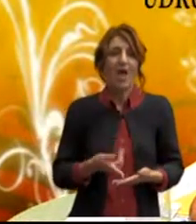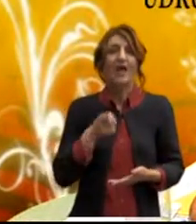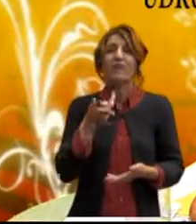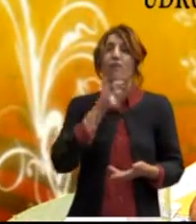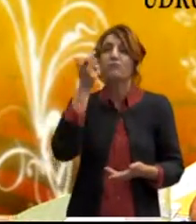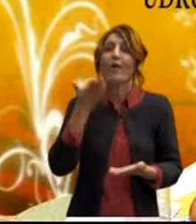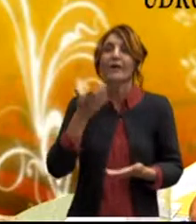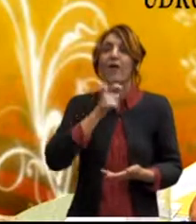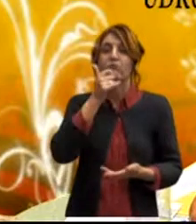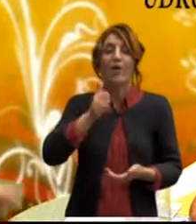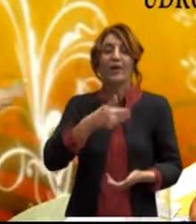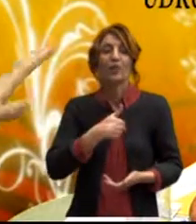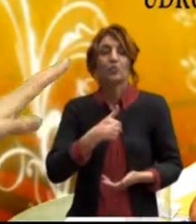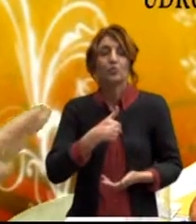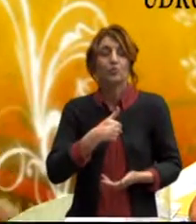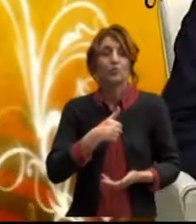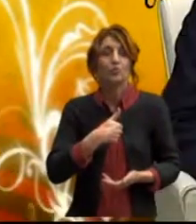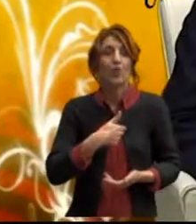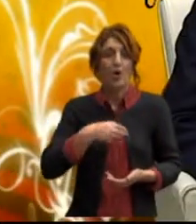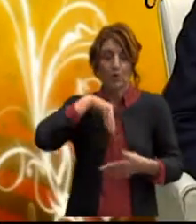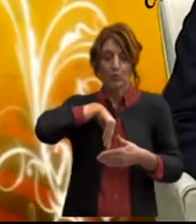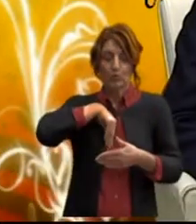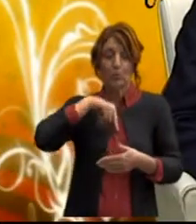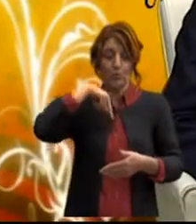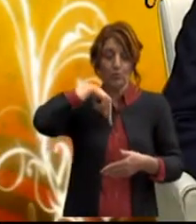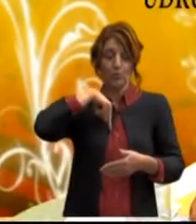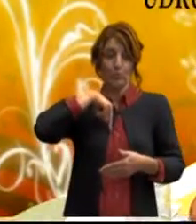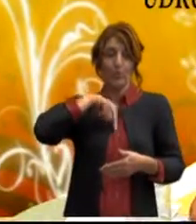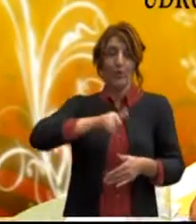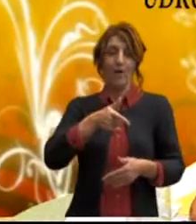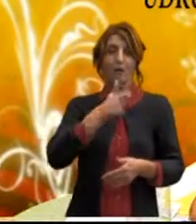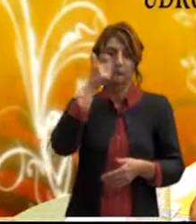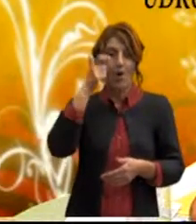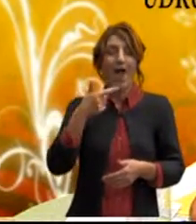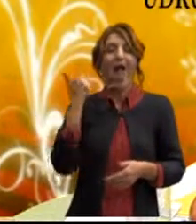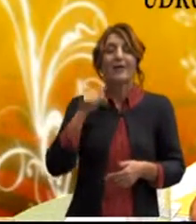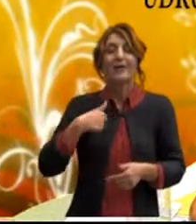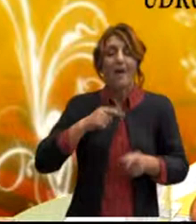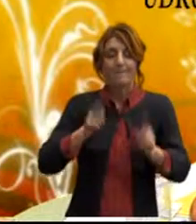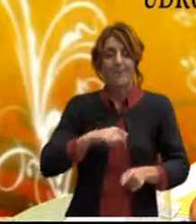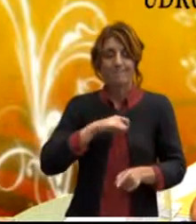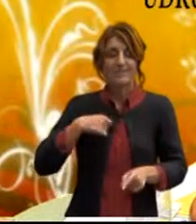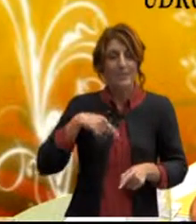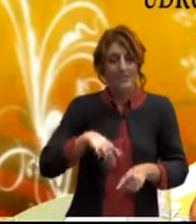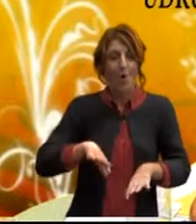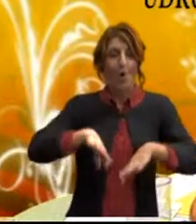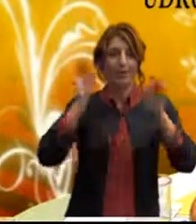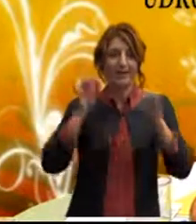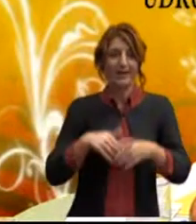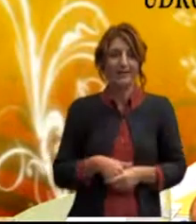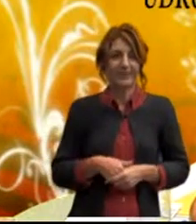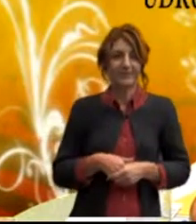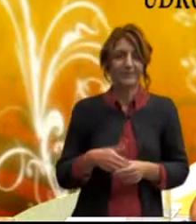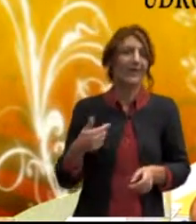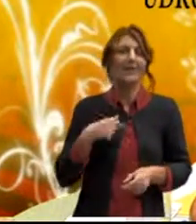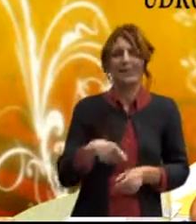je tu, tvoj Bog je... Ono najbolje tu. U nama. Da. To trebamo otkriti. Ali kad ja uvijek kažem ovako, kad ja